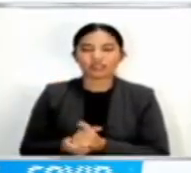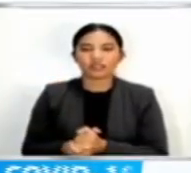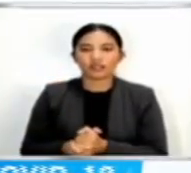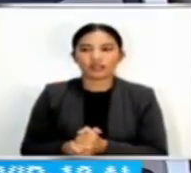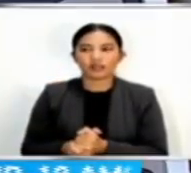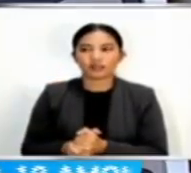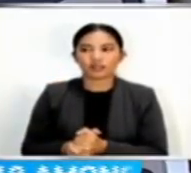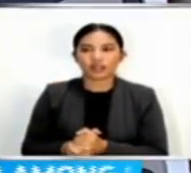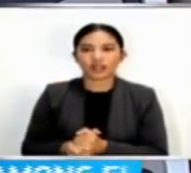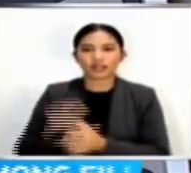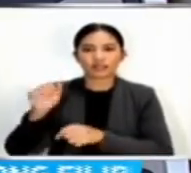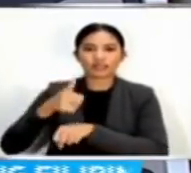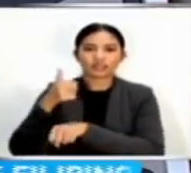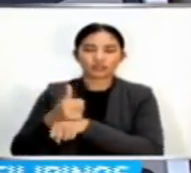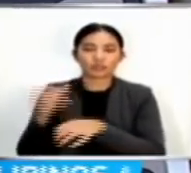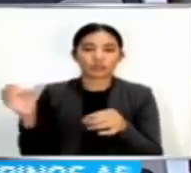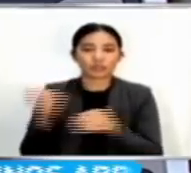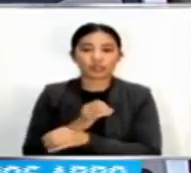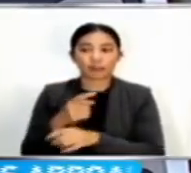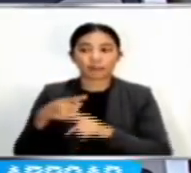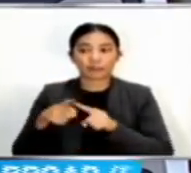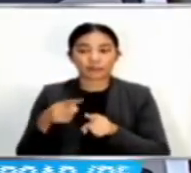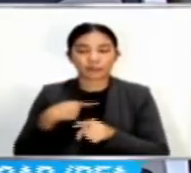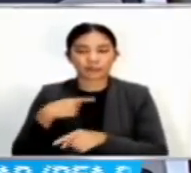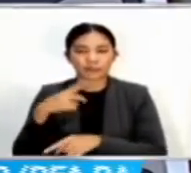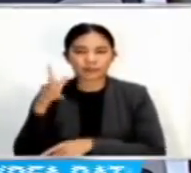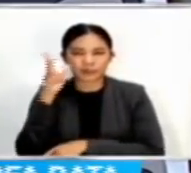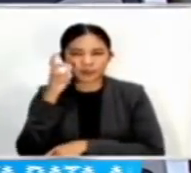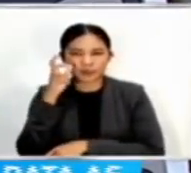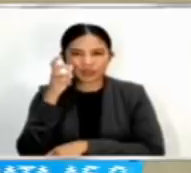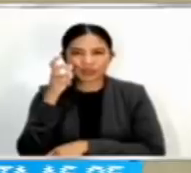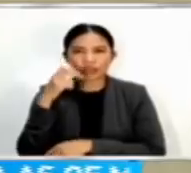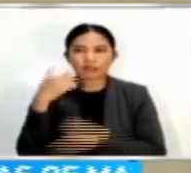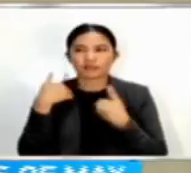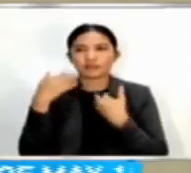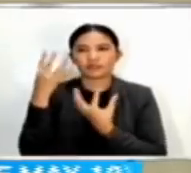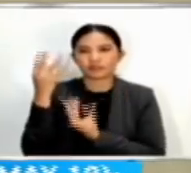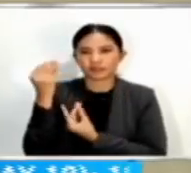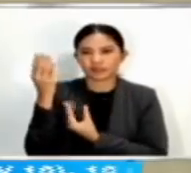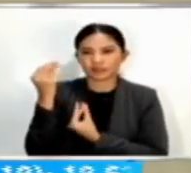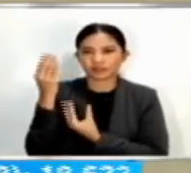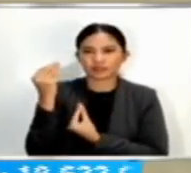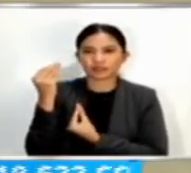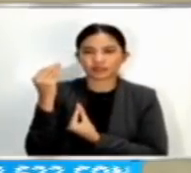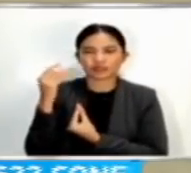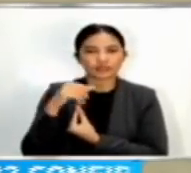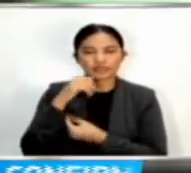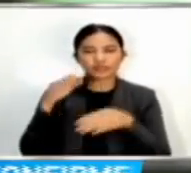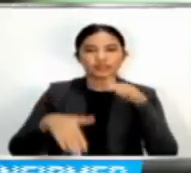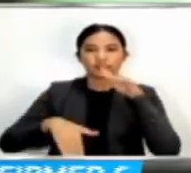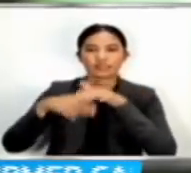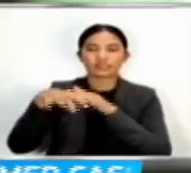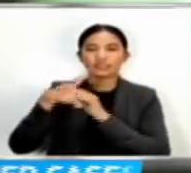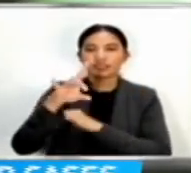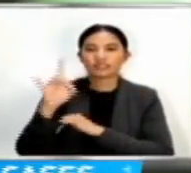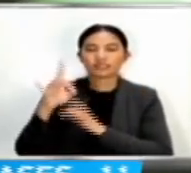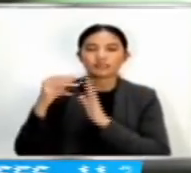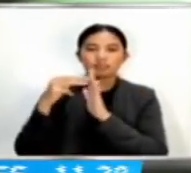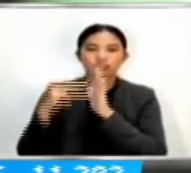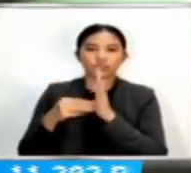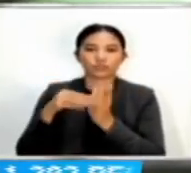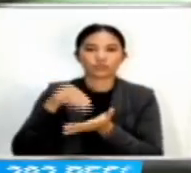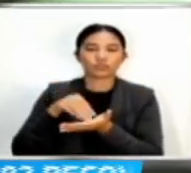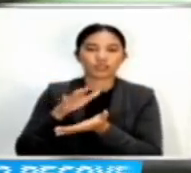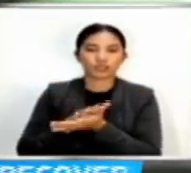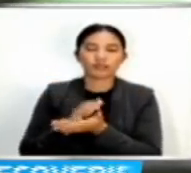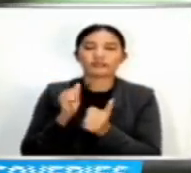Ang naririnig ko lang is medyo updated na sila, hindi na umabot ng 800 million yung utang. So nabawasan mga na po yung utang. Mga kalahati